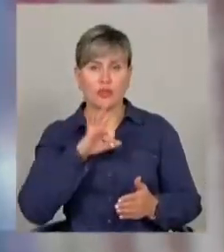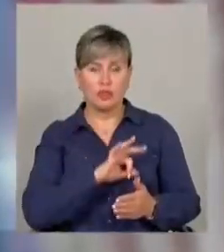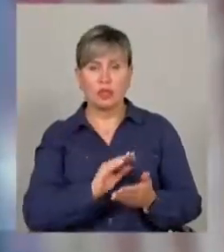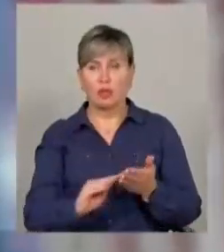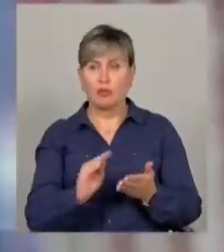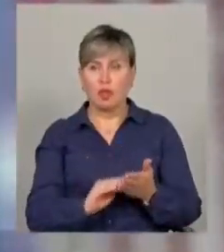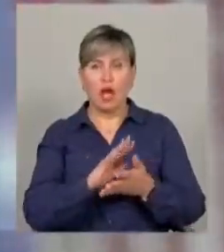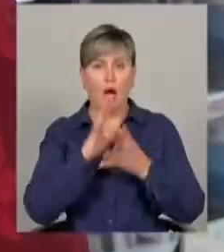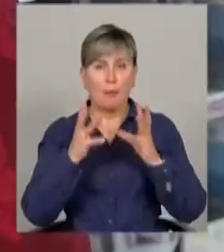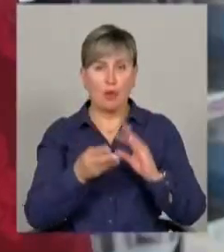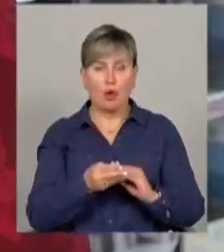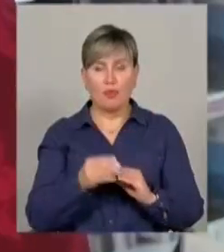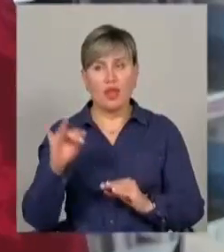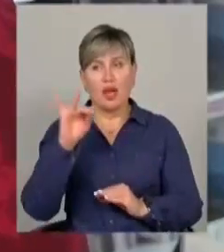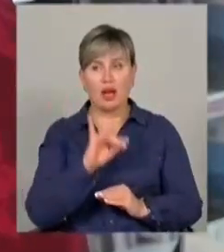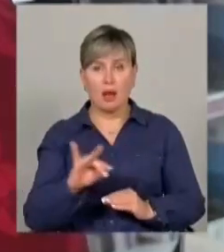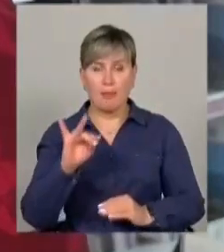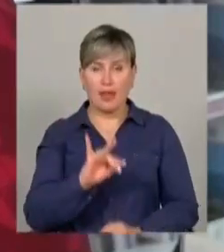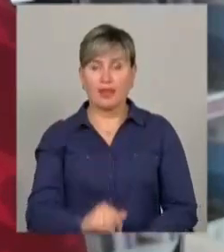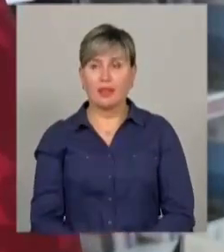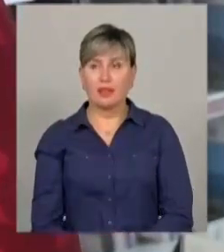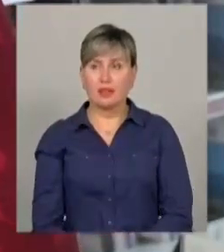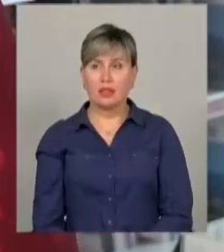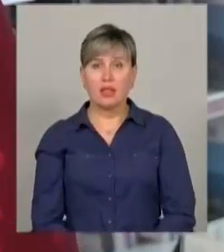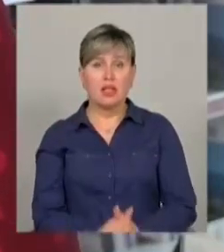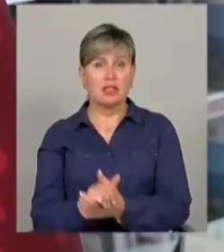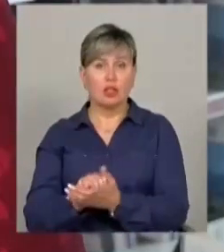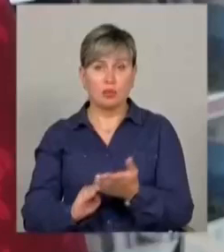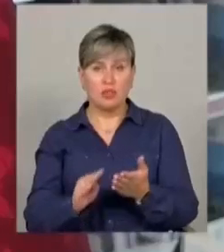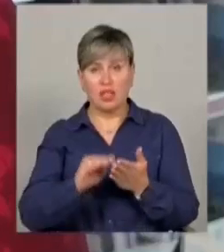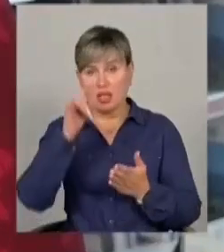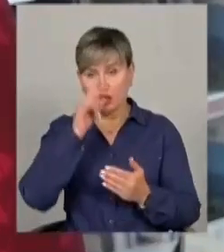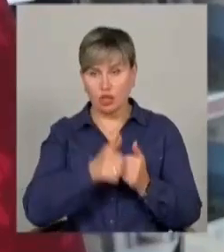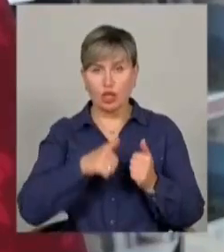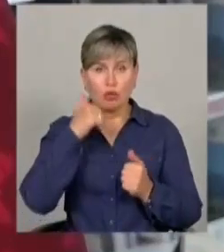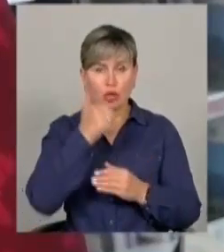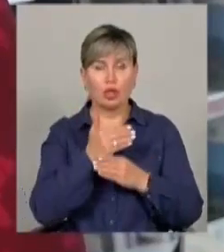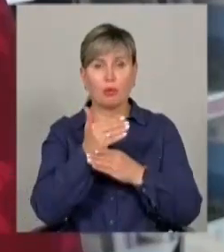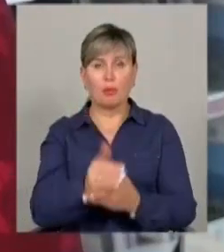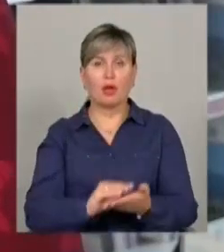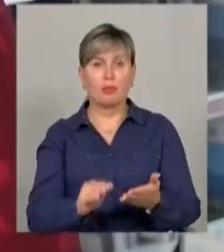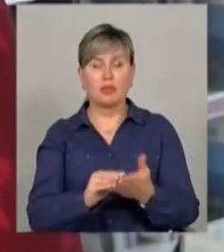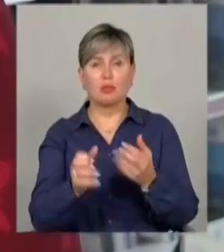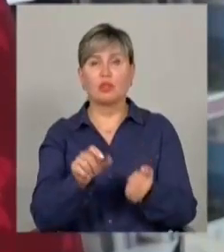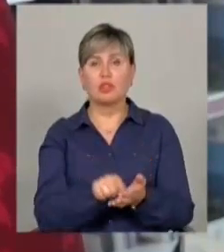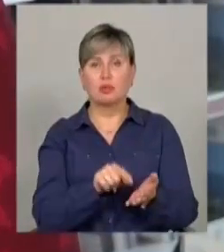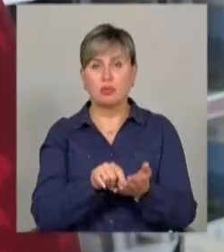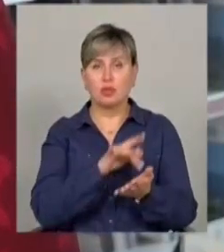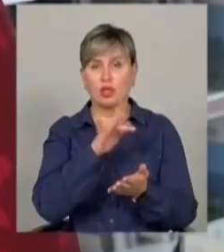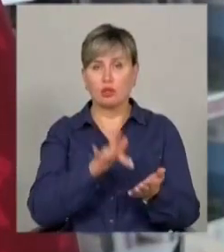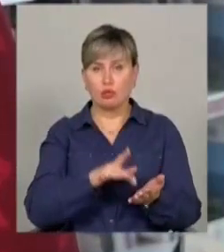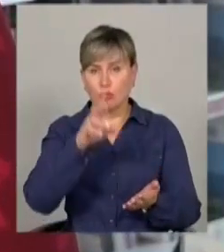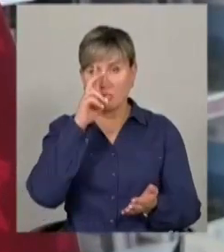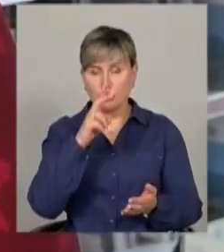написании объемных Романов Союз писателей Казахстана ежегодно помогают писателям получить стипендию из городского